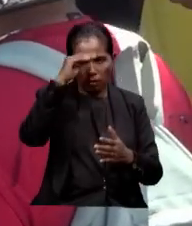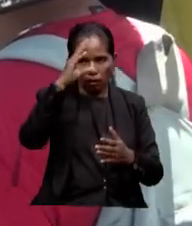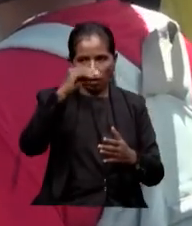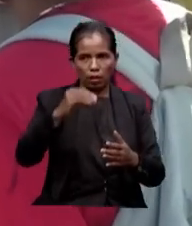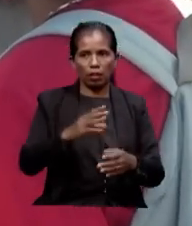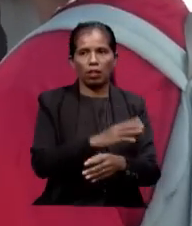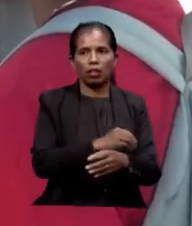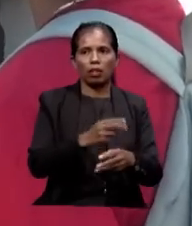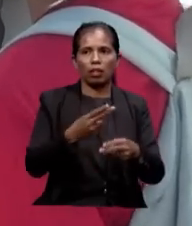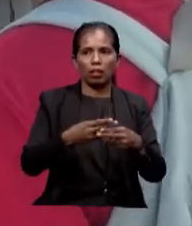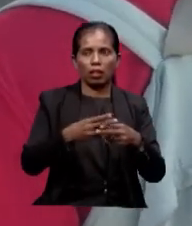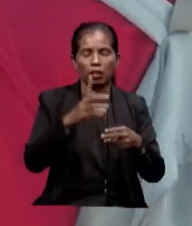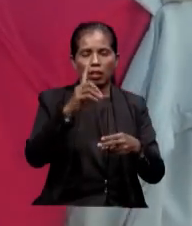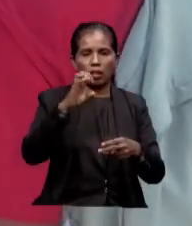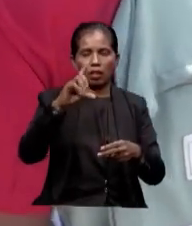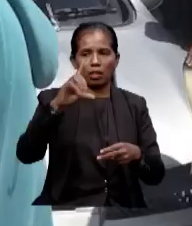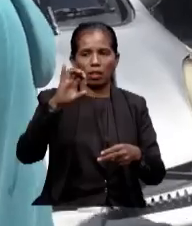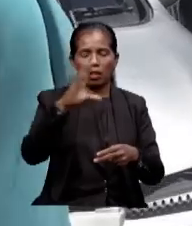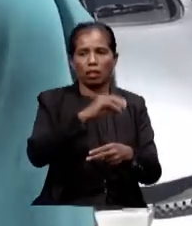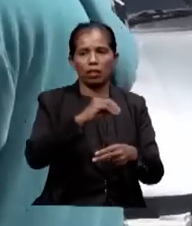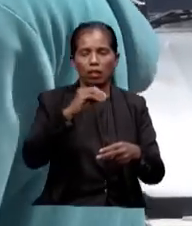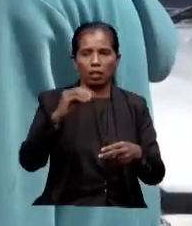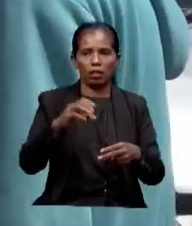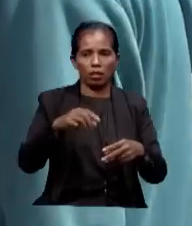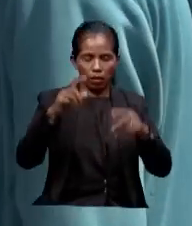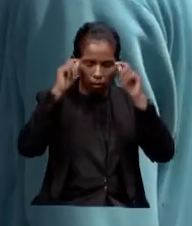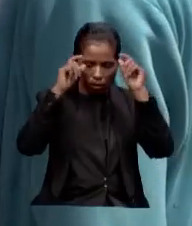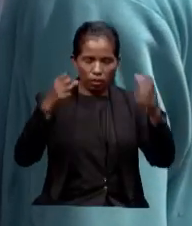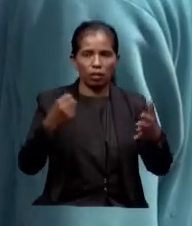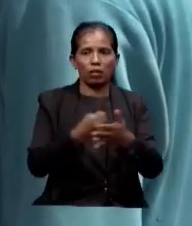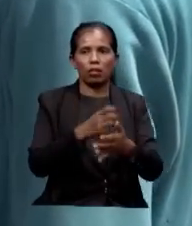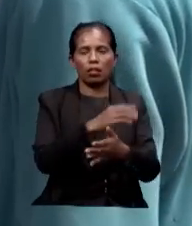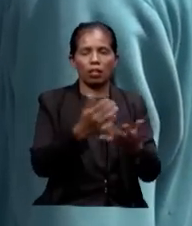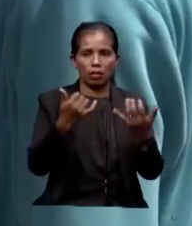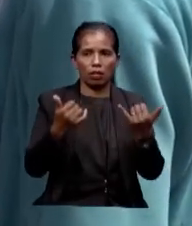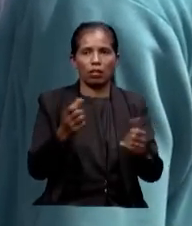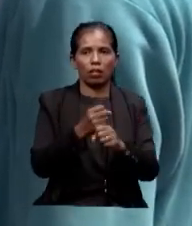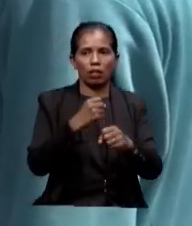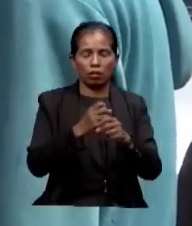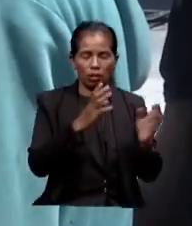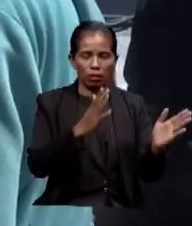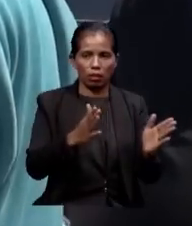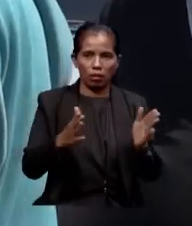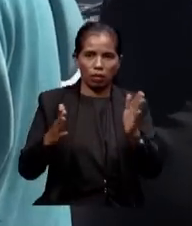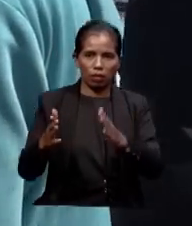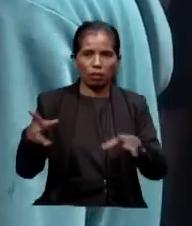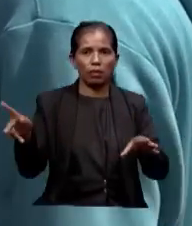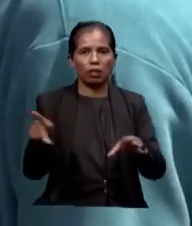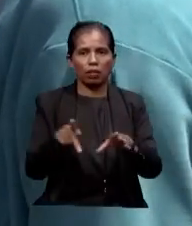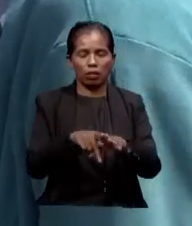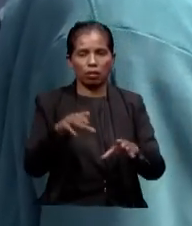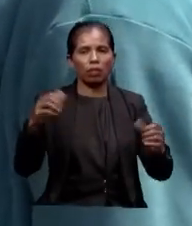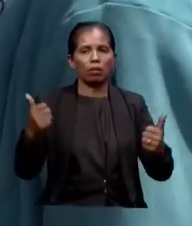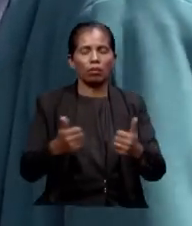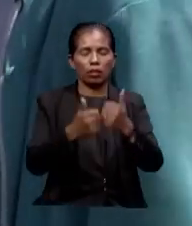kanek ne naran deli mo zinyu nu dar bosista Timor Leste nu da dang ne halo hela preparasaun atu partisipa kompetisaun